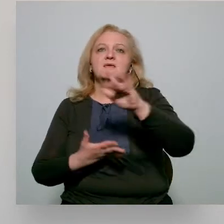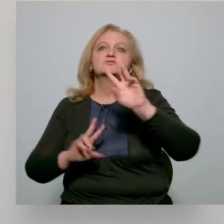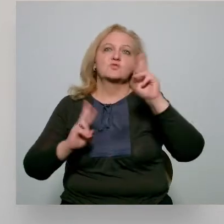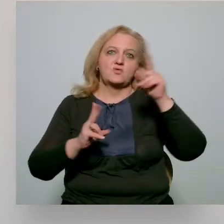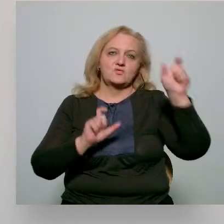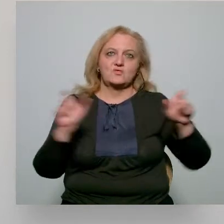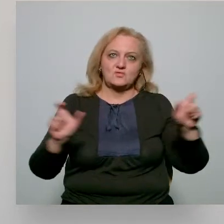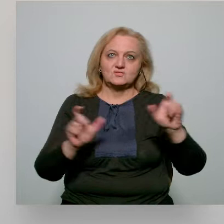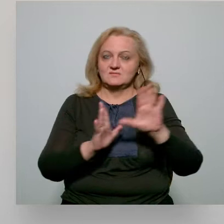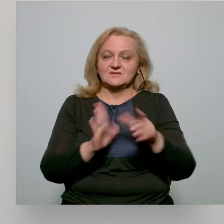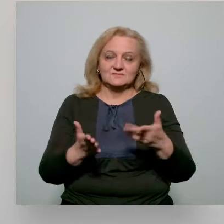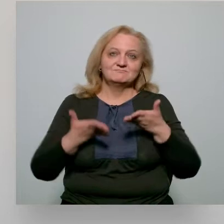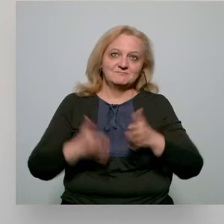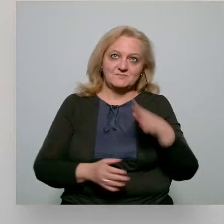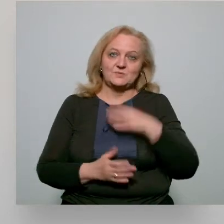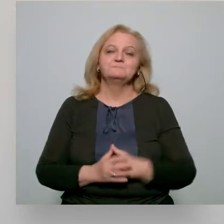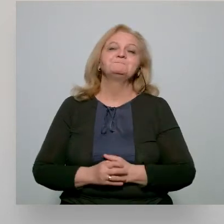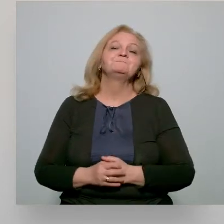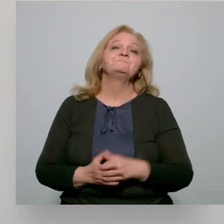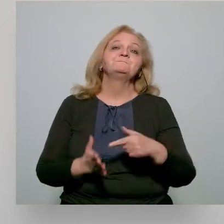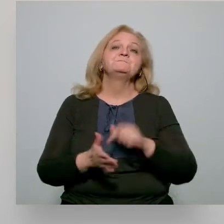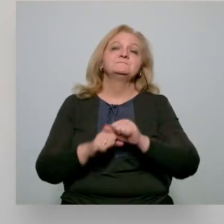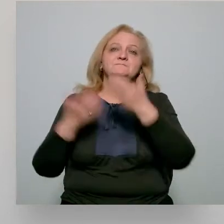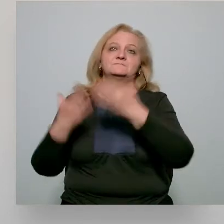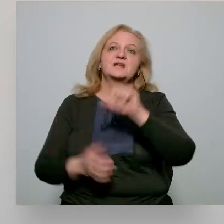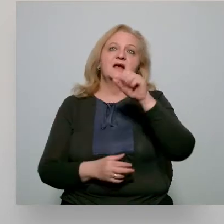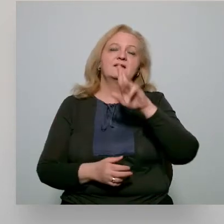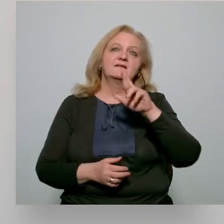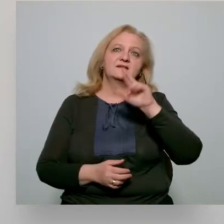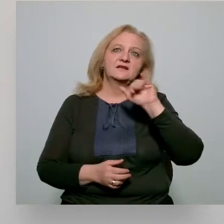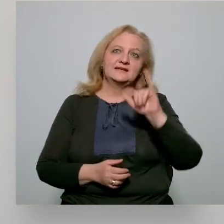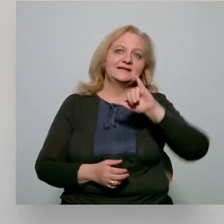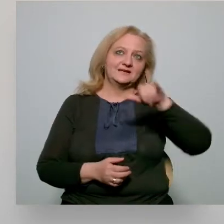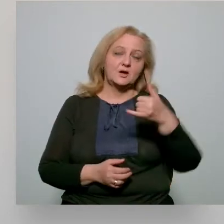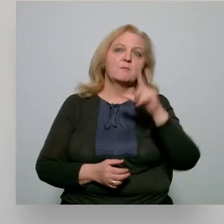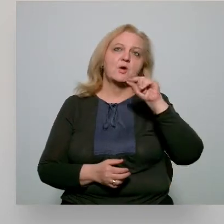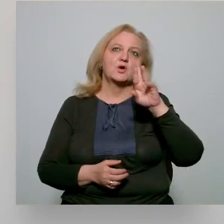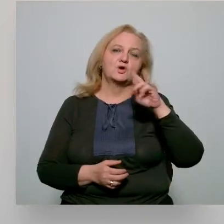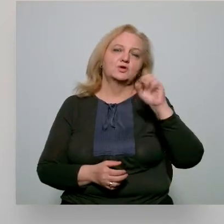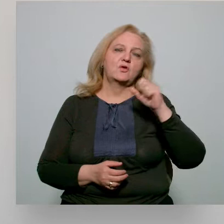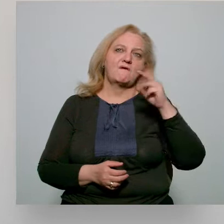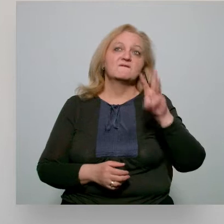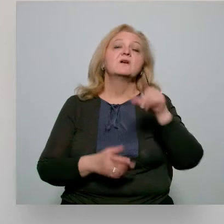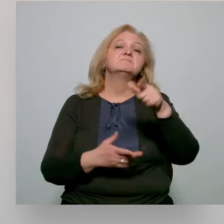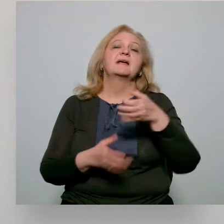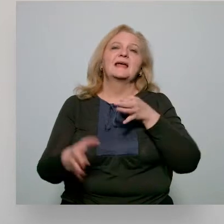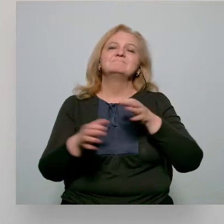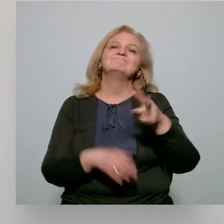Zobaczymy w czasie rozmowy. Jest z nami pan Andrzej Portnow, historyk i